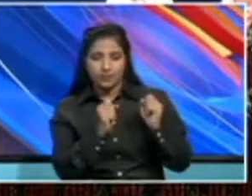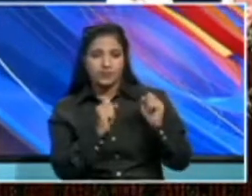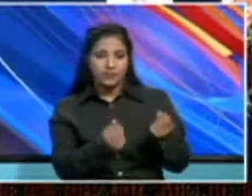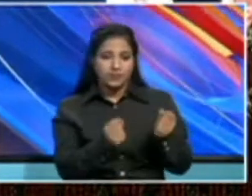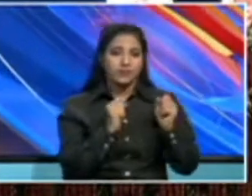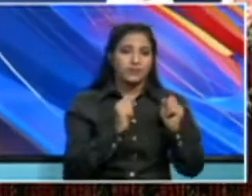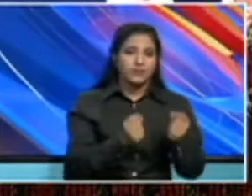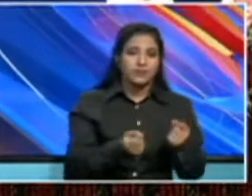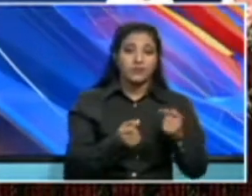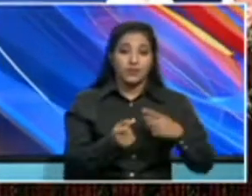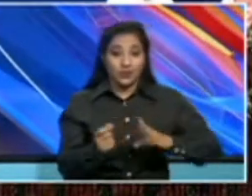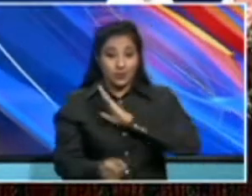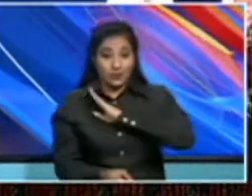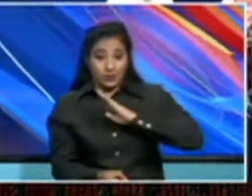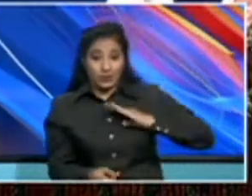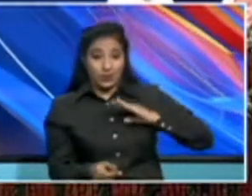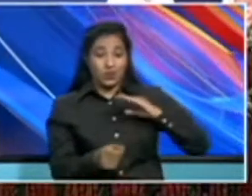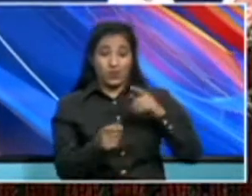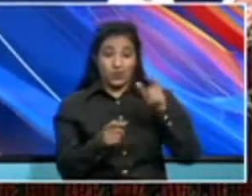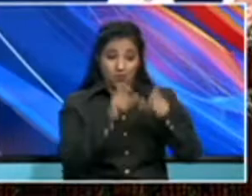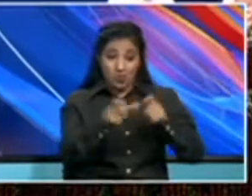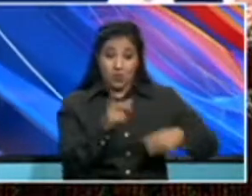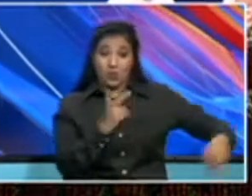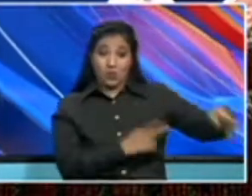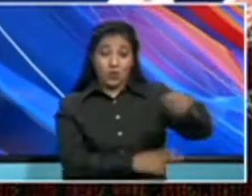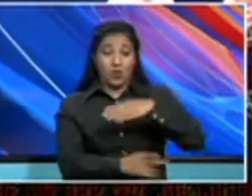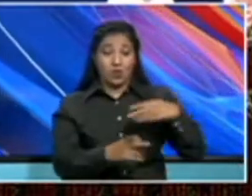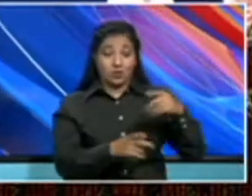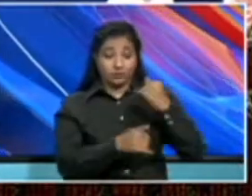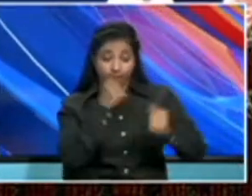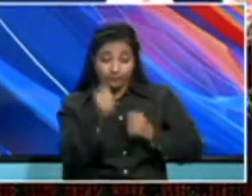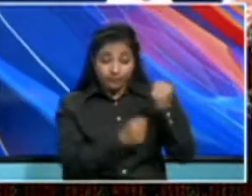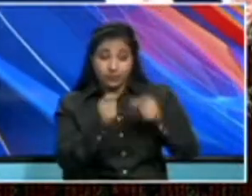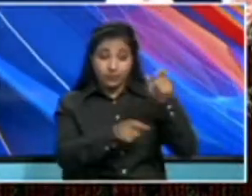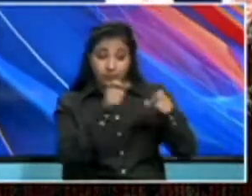सर्विसेज स्पोर्ट्स कंट्रोल बोर्ड के जाबाज एथलीट,